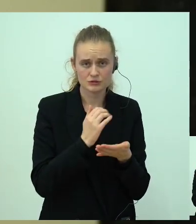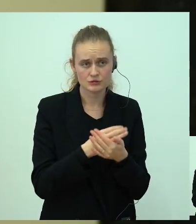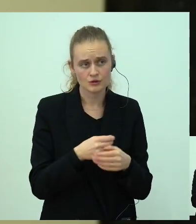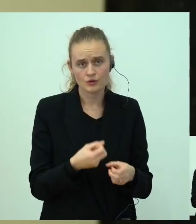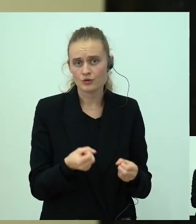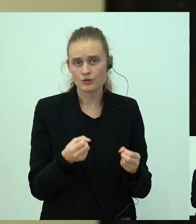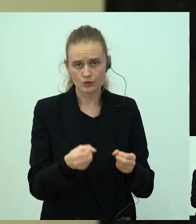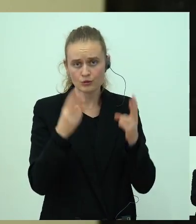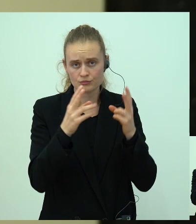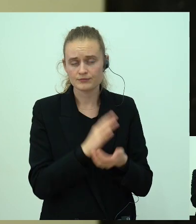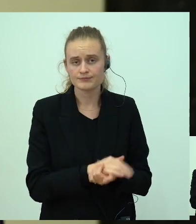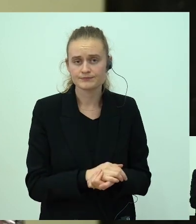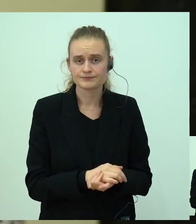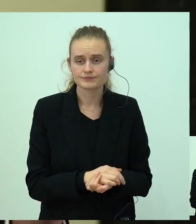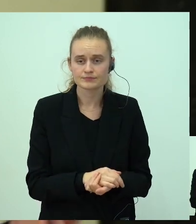Tad